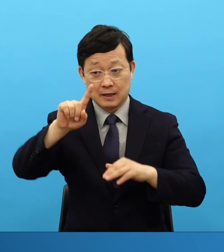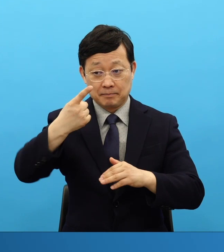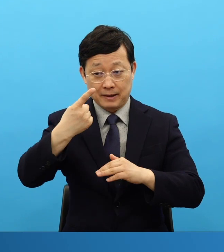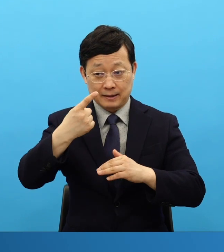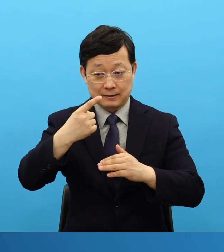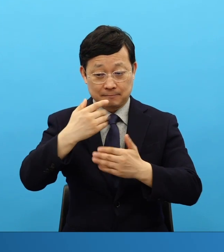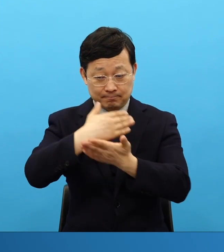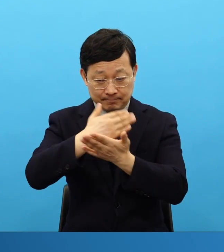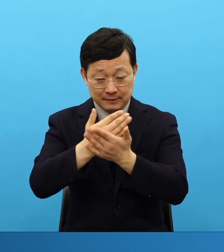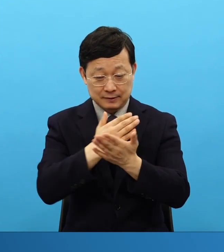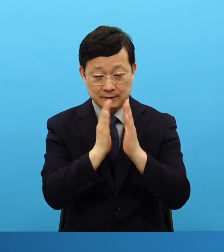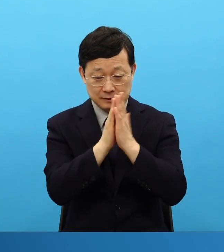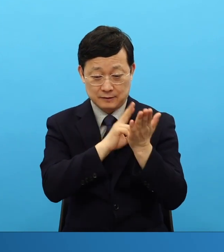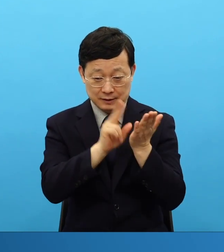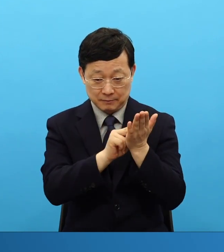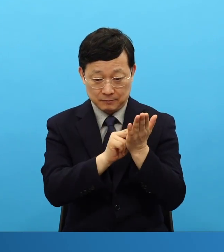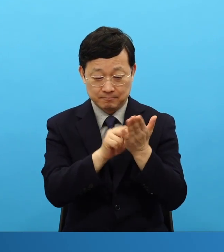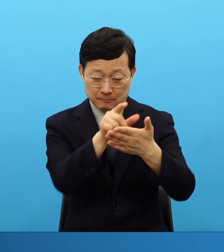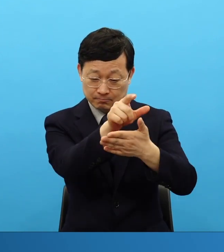참석하고 있습니다.